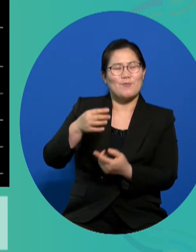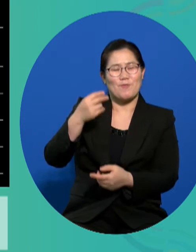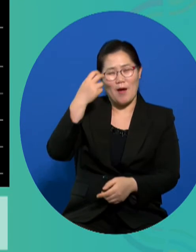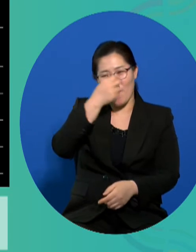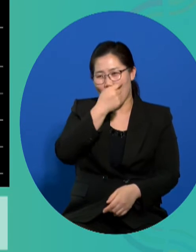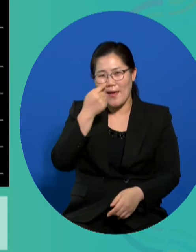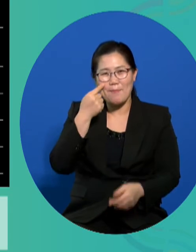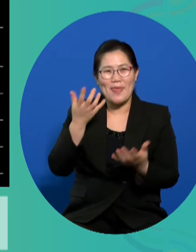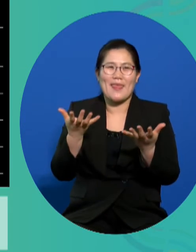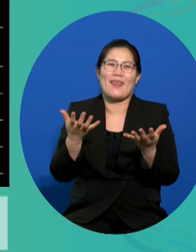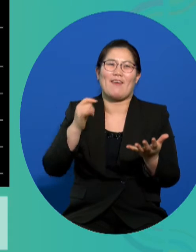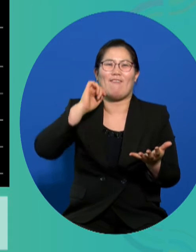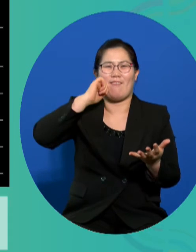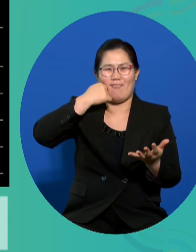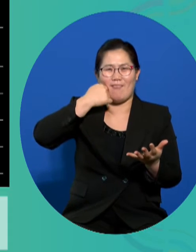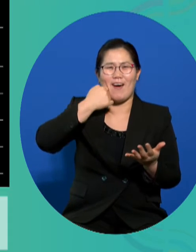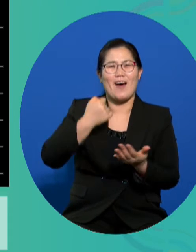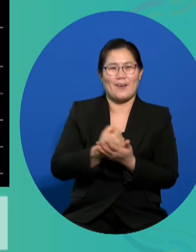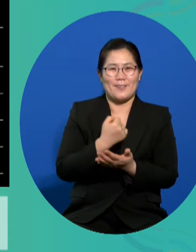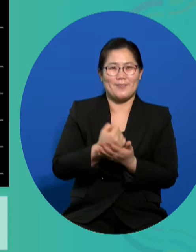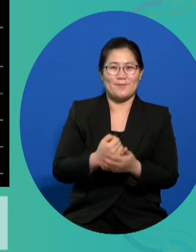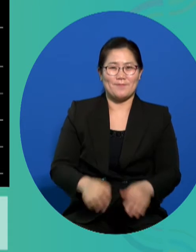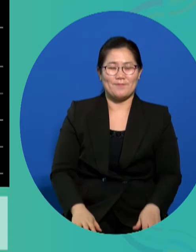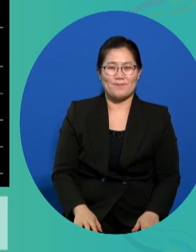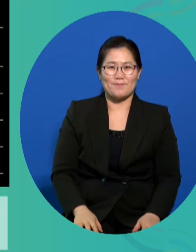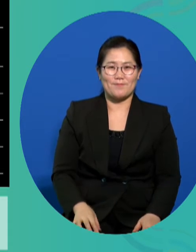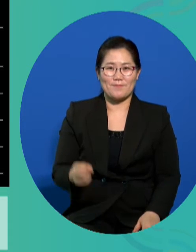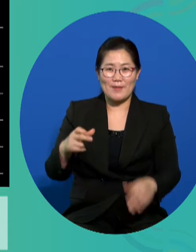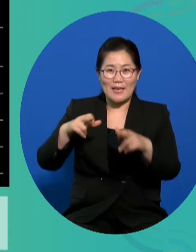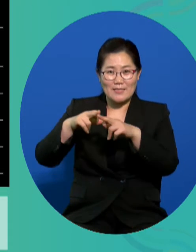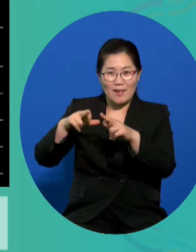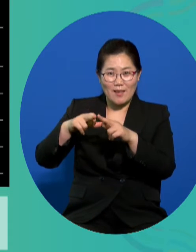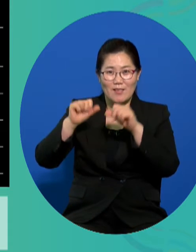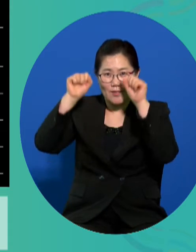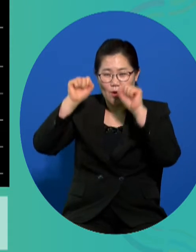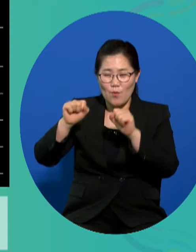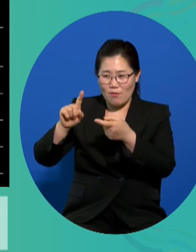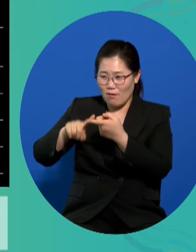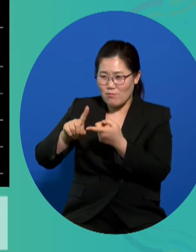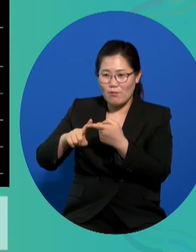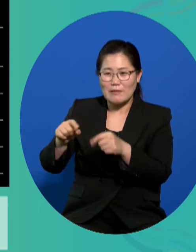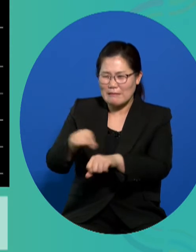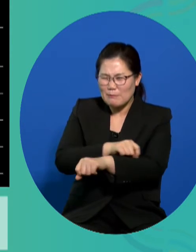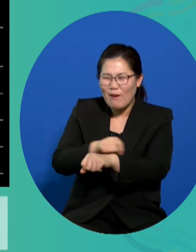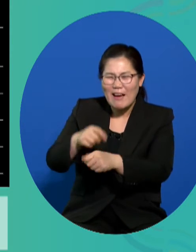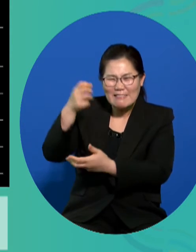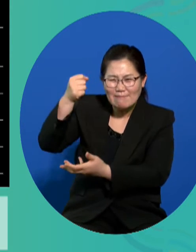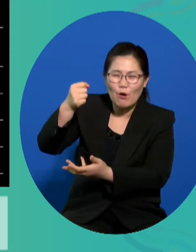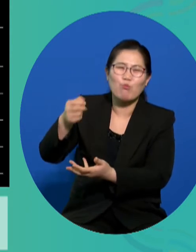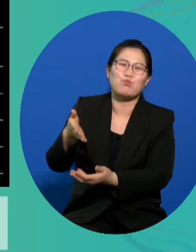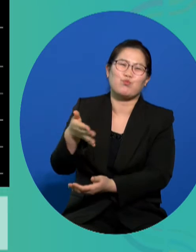합니다. 특히 이제 패럴림픽 장애인 체육 쪽에는 그게 더 심하다고 생각을 하고요.